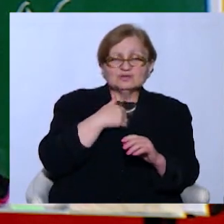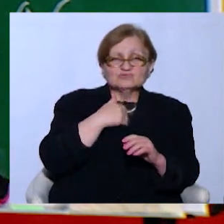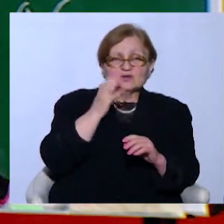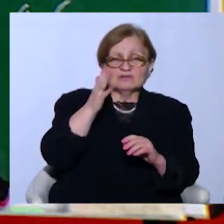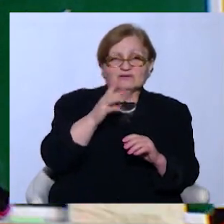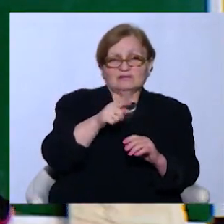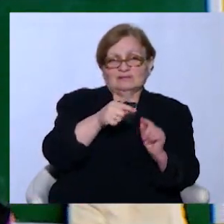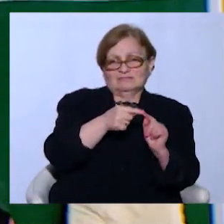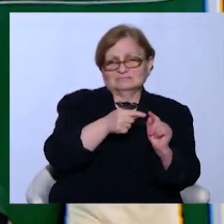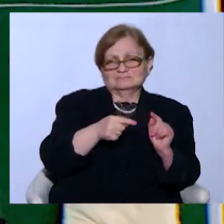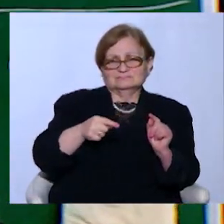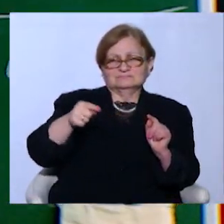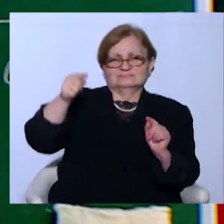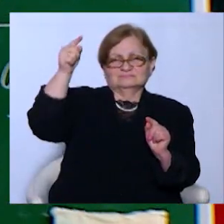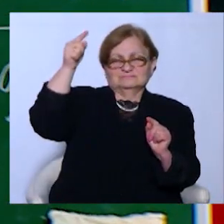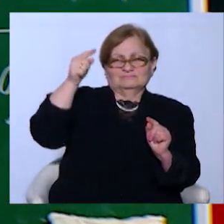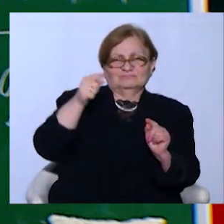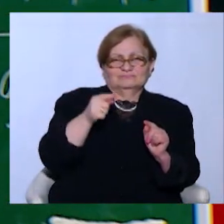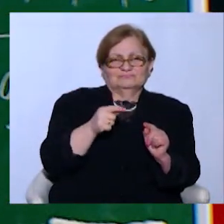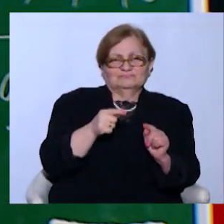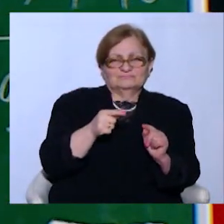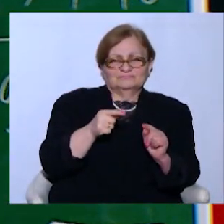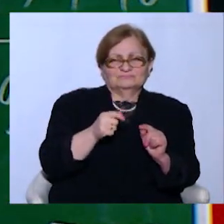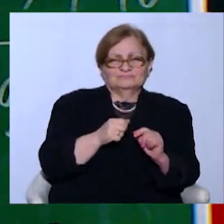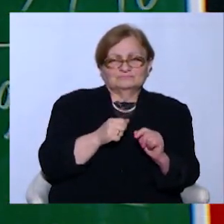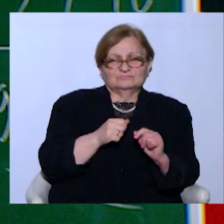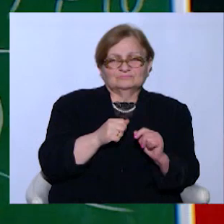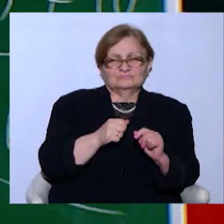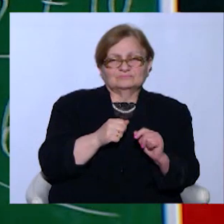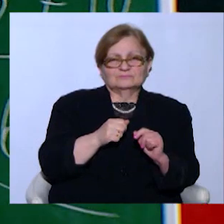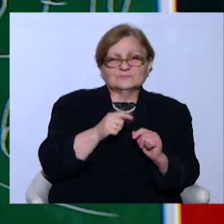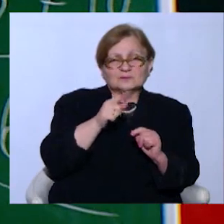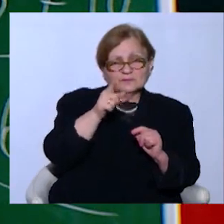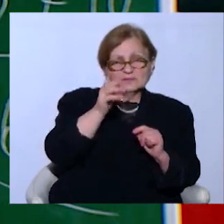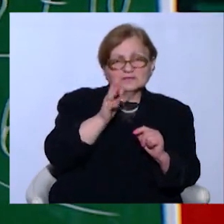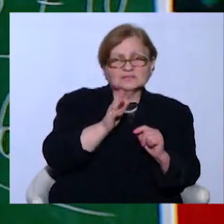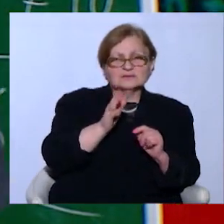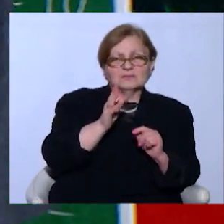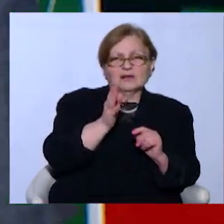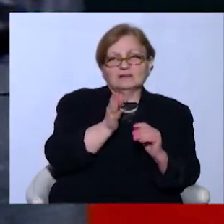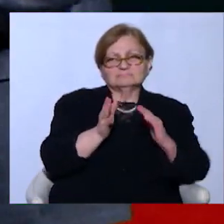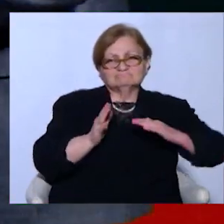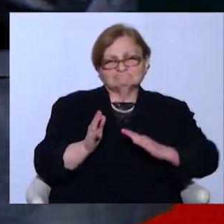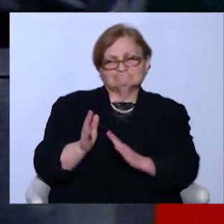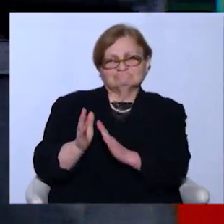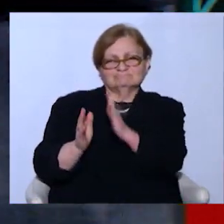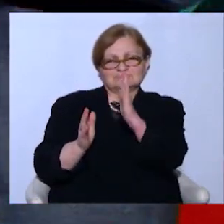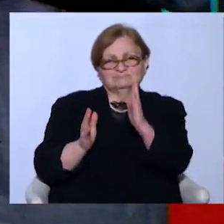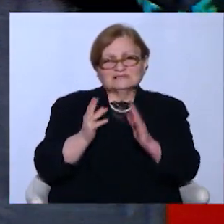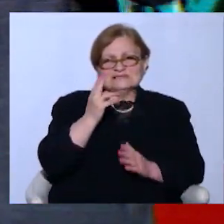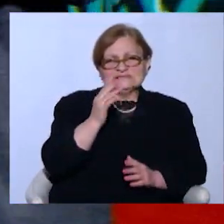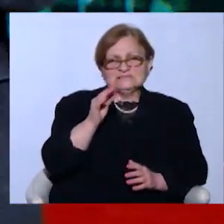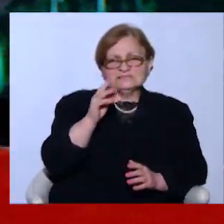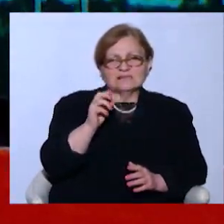აი ესეთი ძალიან ციცაფოს ზრდა. ეს არის ერთ-ერთი